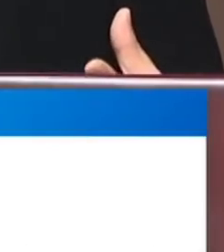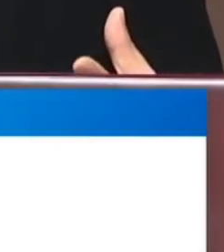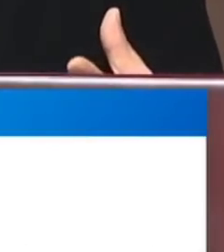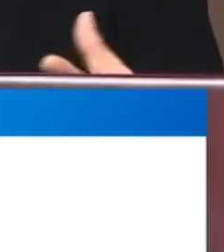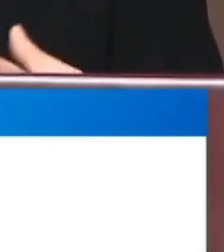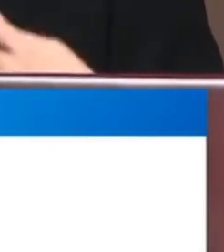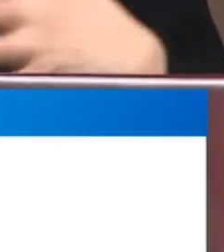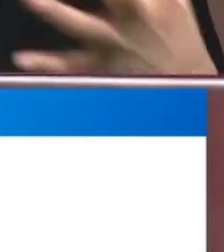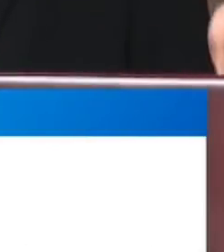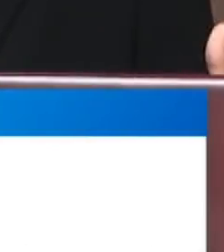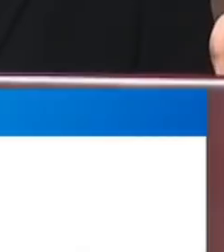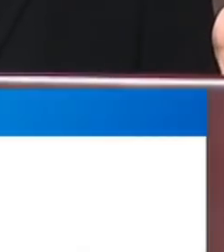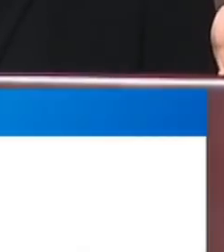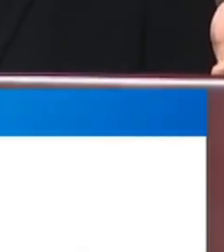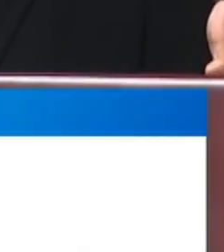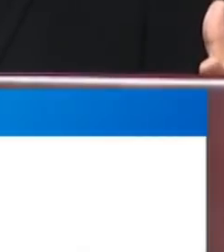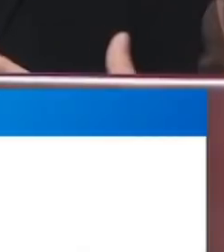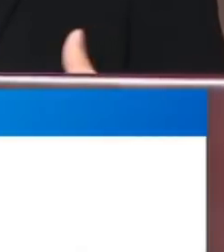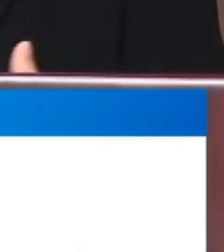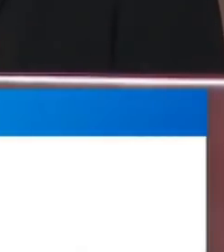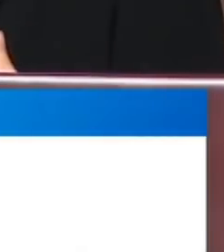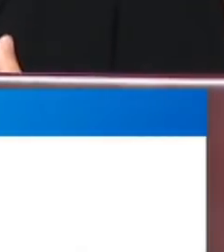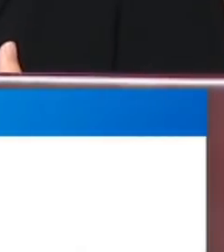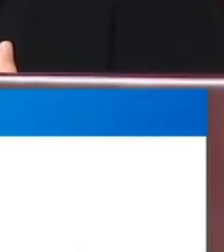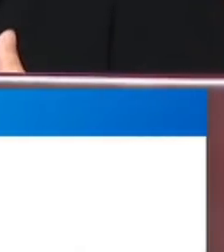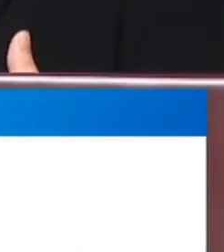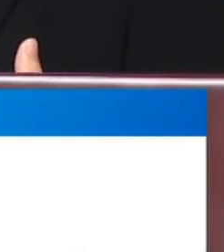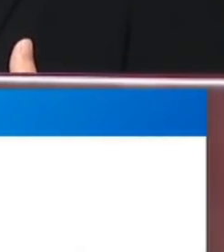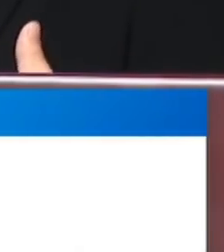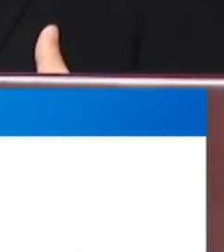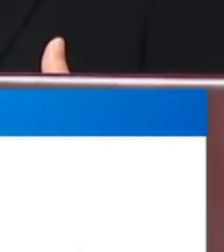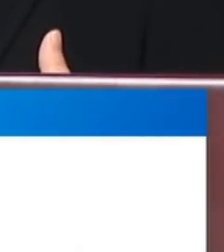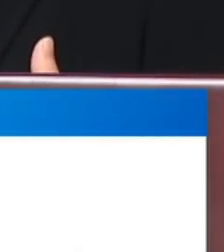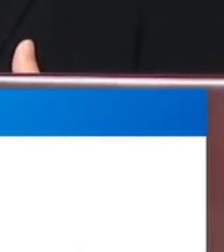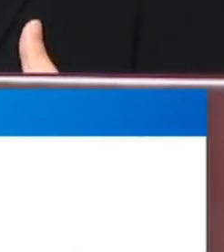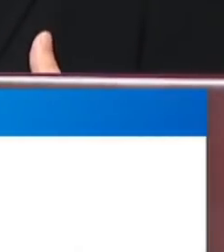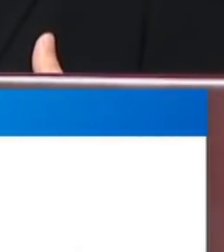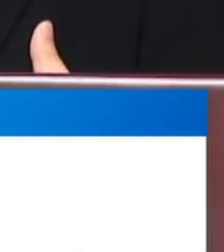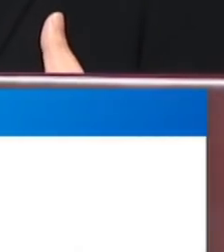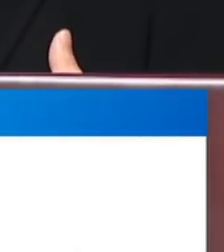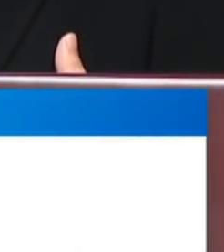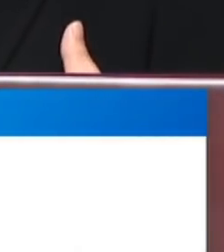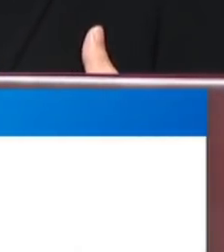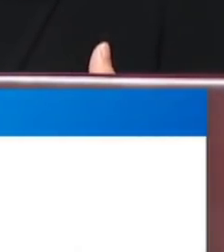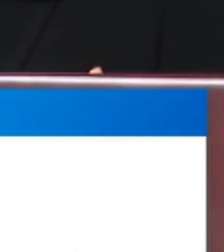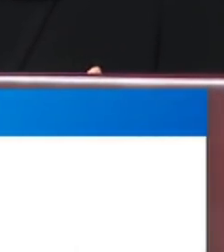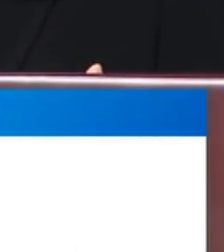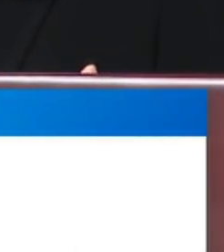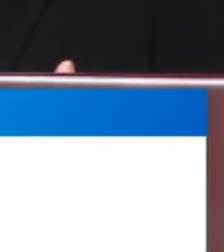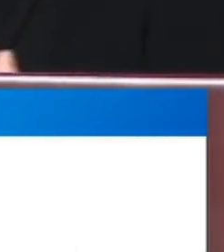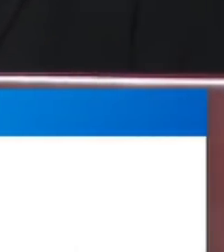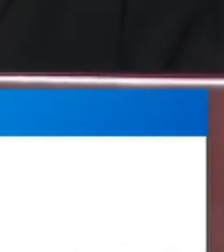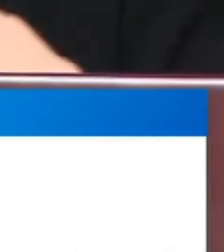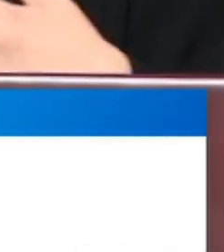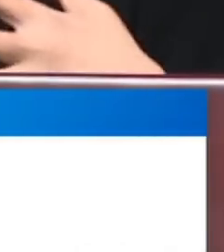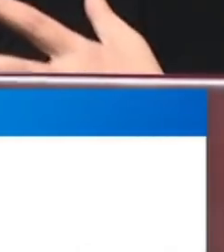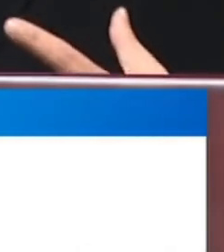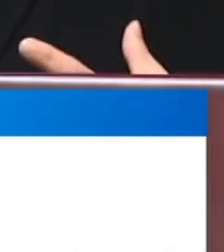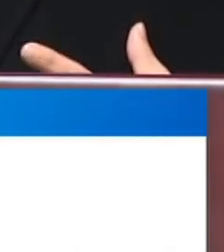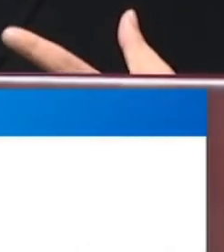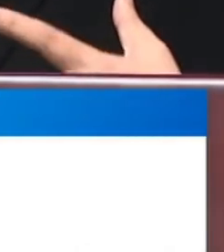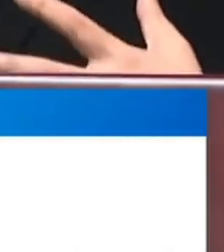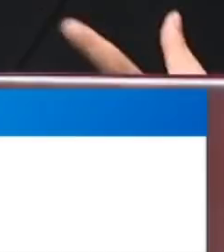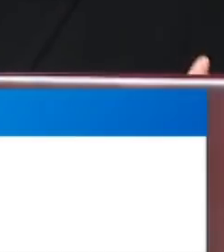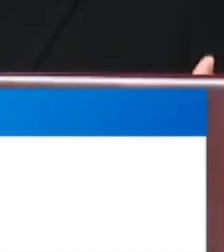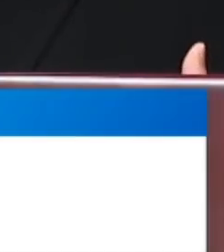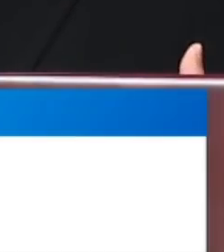나오냐? 돈을 뿌리기 위해서 나오는 거죠. 단기적으로 환심을 사는 정치를 하고 책임을 지지 않는 정치를 하려고 보니 파퓰리즘